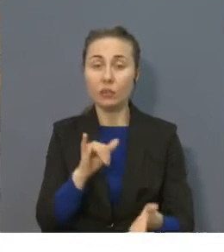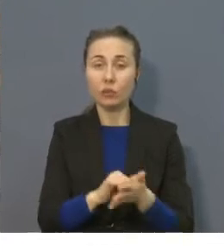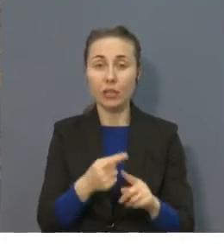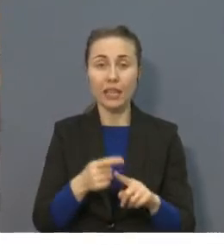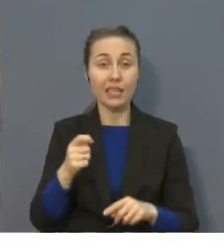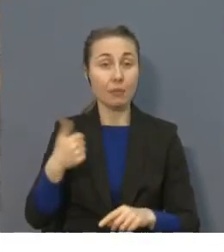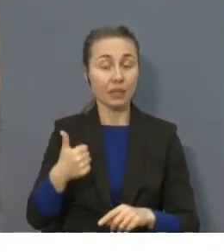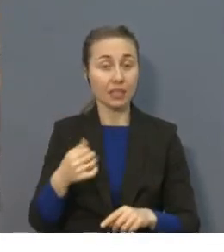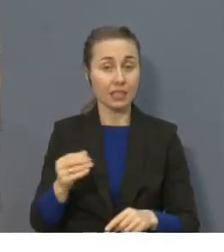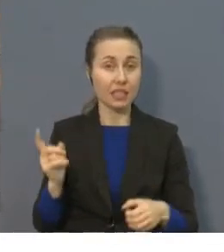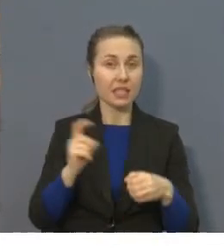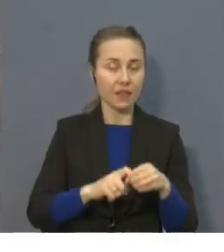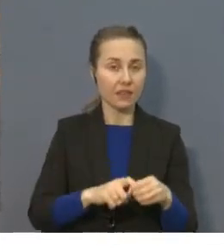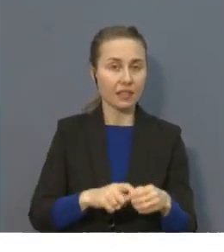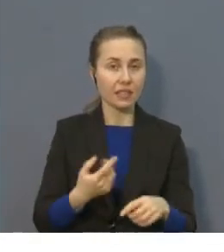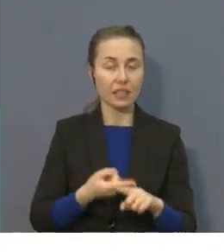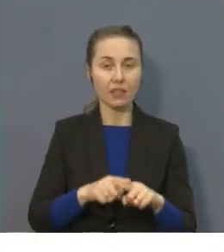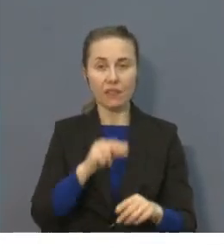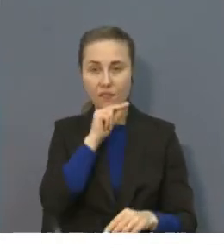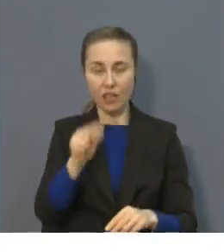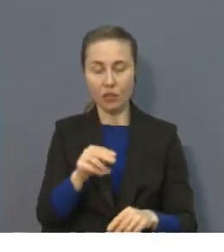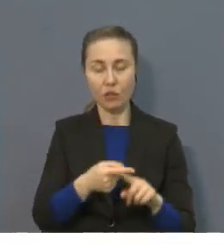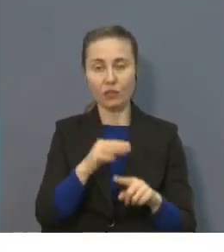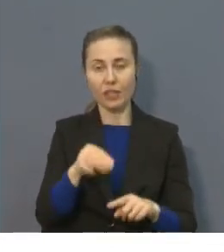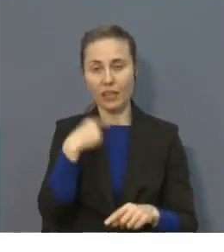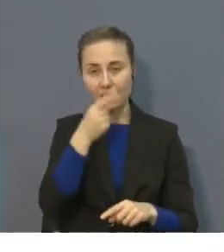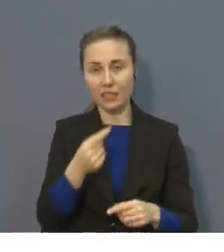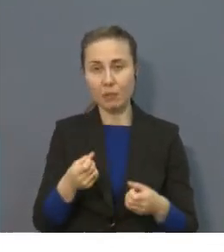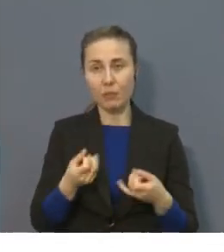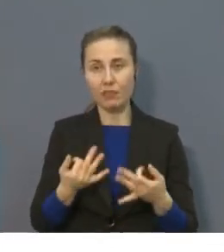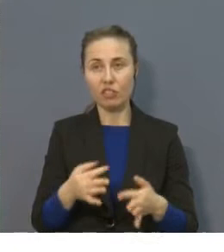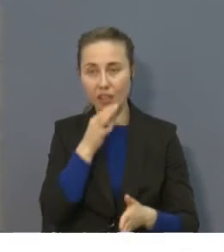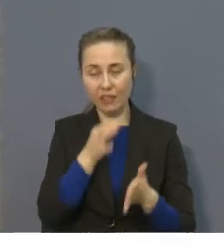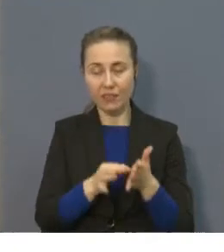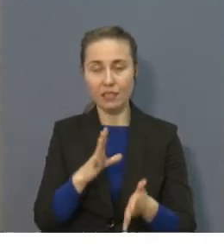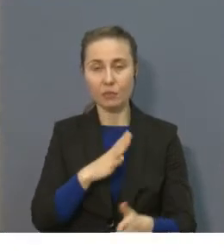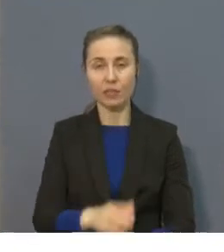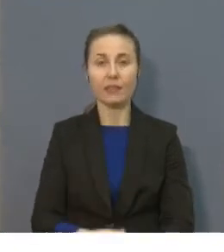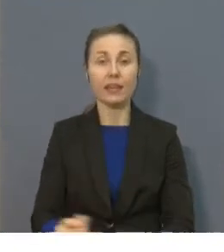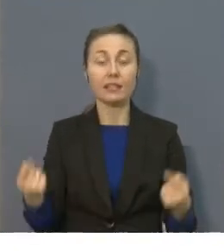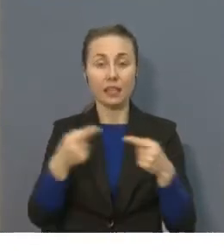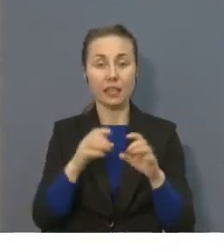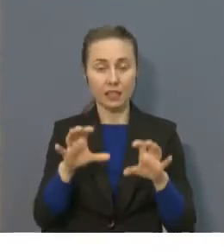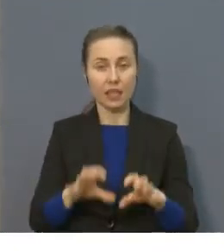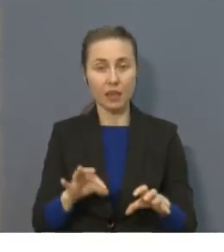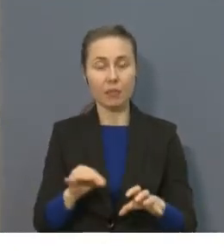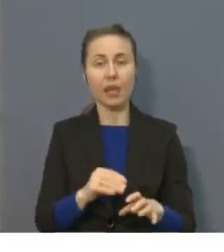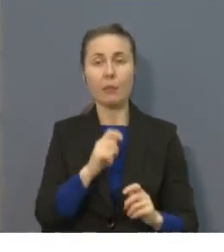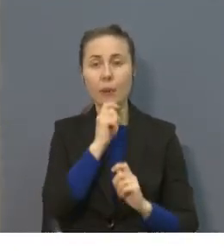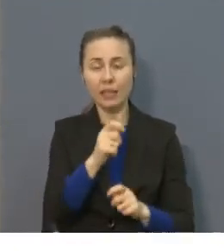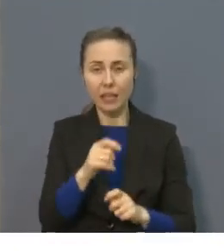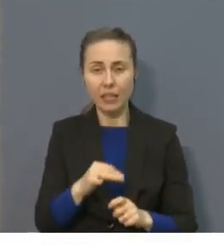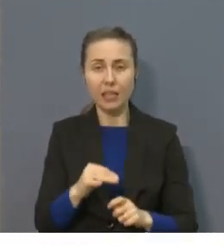тіркеп, кінәлі адамдар жауапқа тартылады. Заңға сәйкес келіп түскен сыйлықтар аумақтық мемлекеттік мүлік органдарына тапсырылуы тиіс.